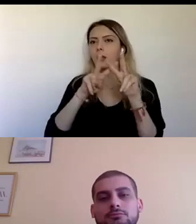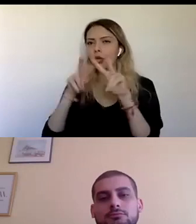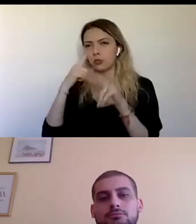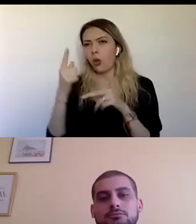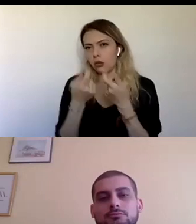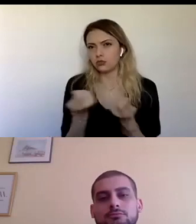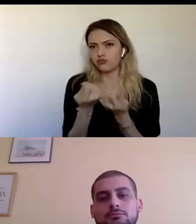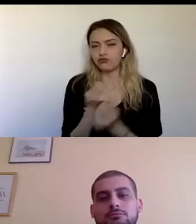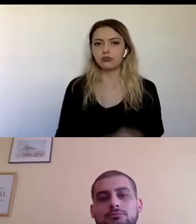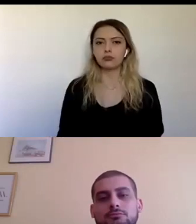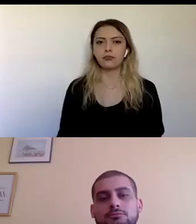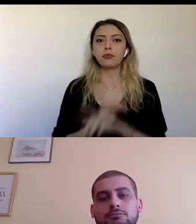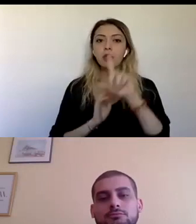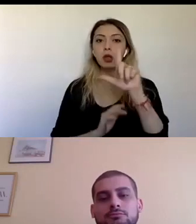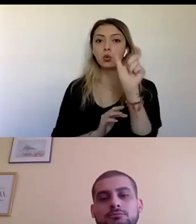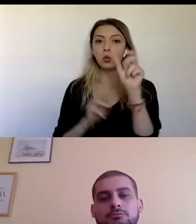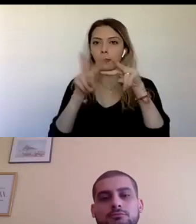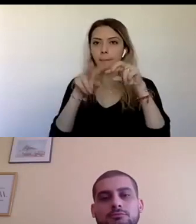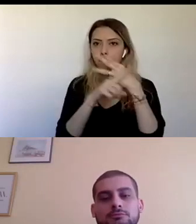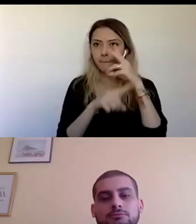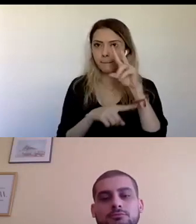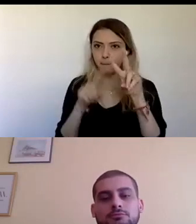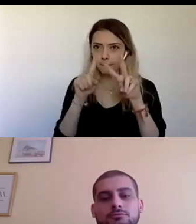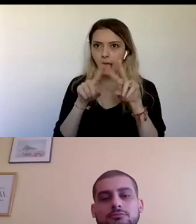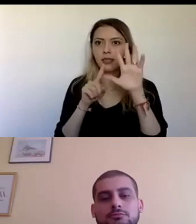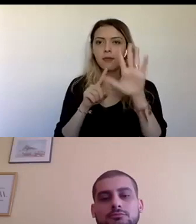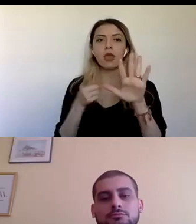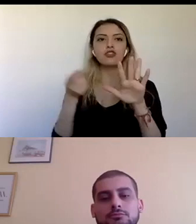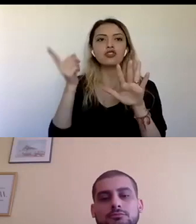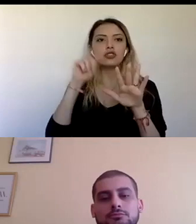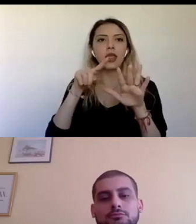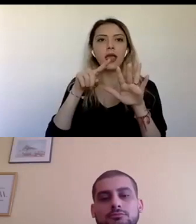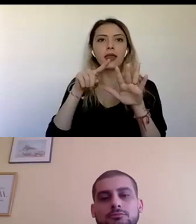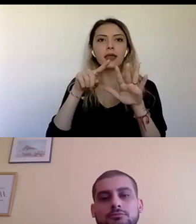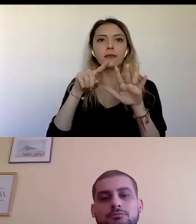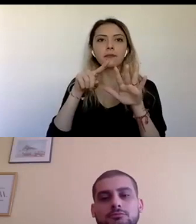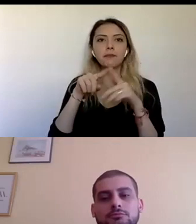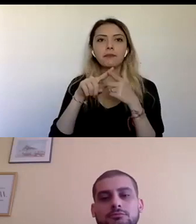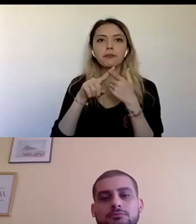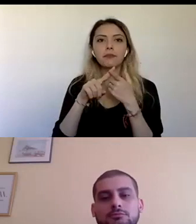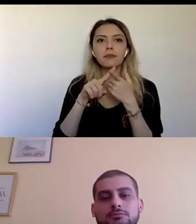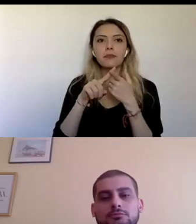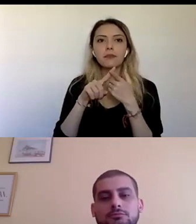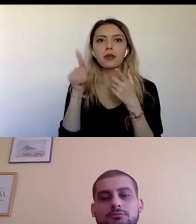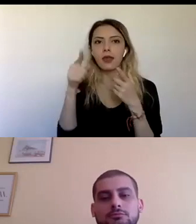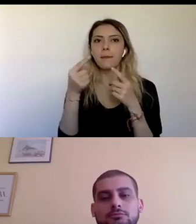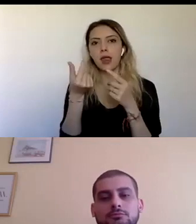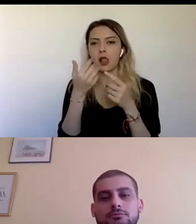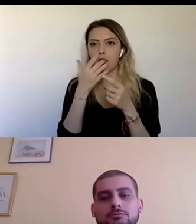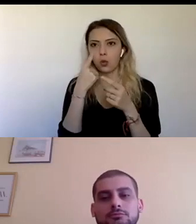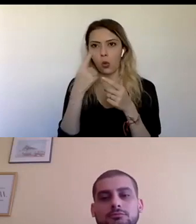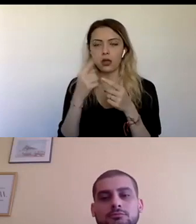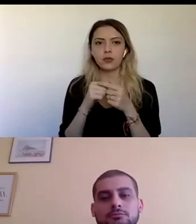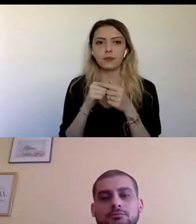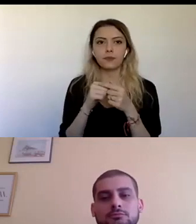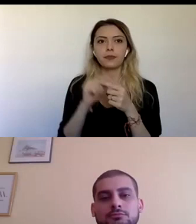Bir diğeri de Typito. Bunlarla da beraber yaptığınız çalışmayı daha görsel hale, videolu hale getirebilirsiniz.